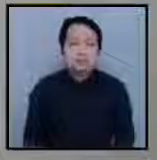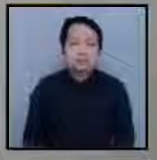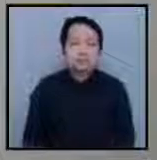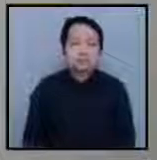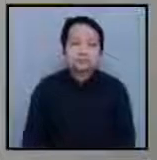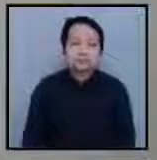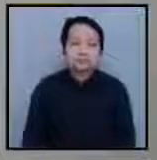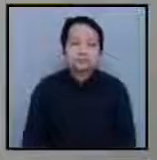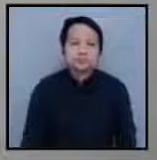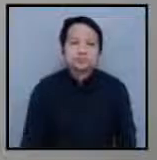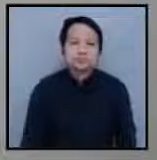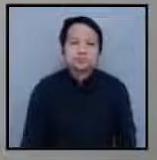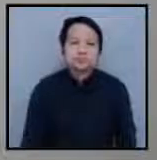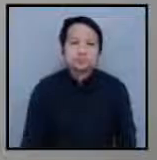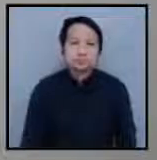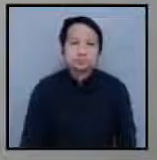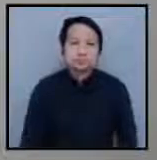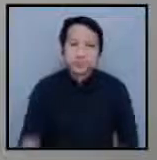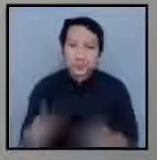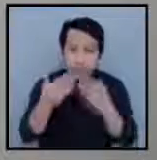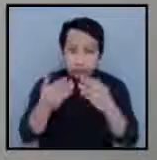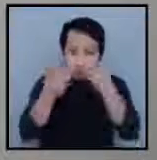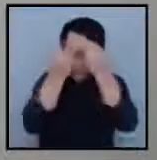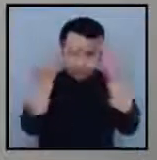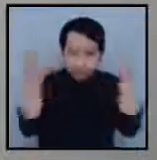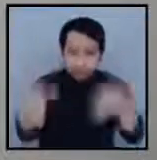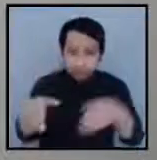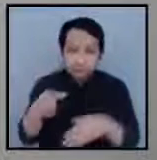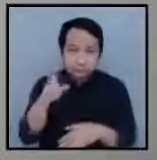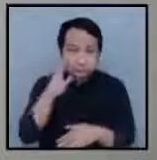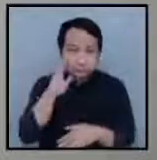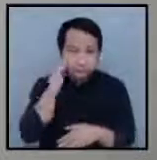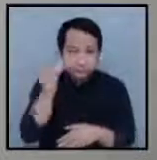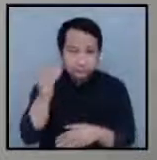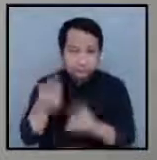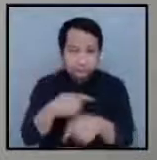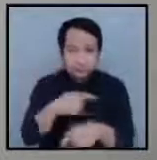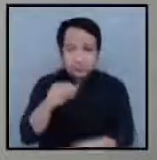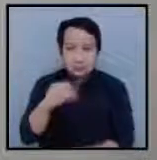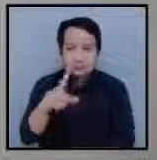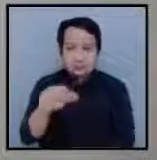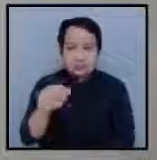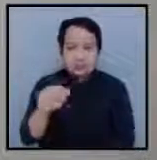Okay, salamat po sa impormasyon, Dr. Butch Ong mula sa Okta Research. Mabuhay po kayo.